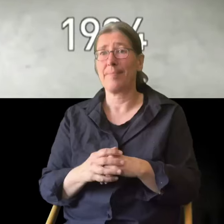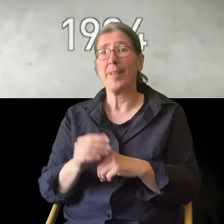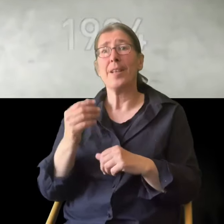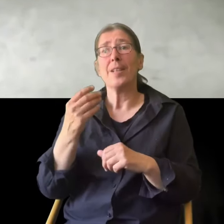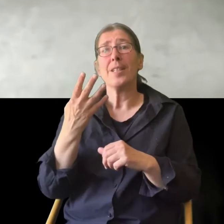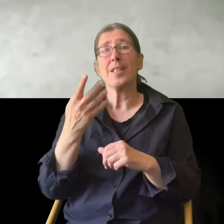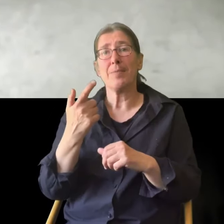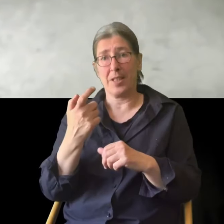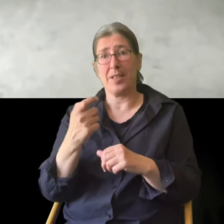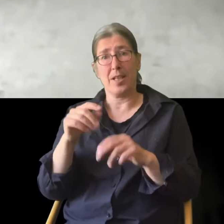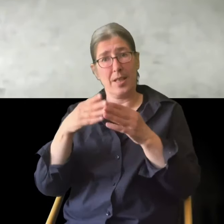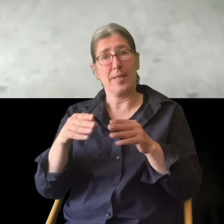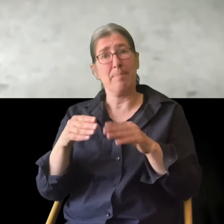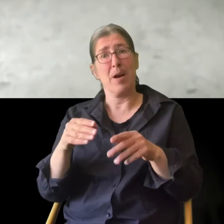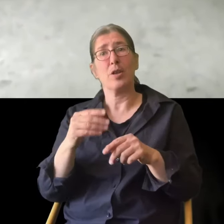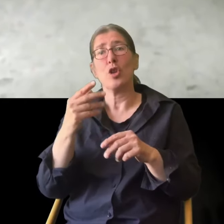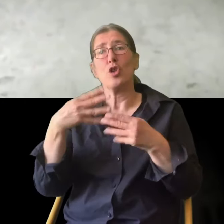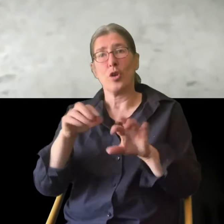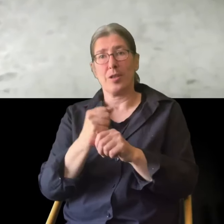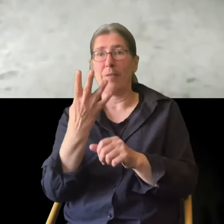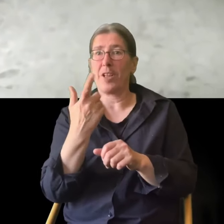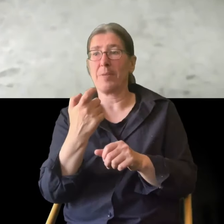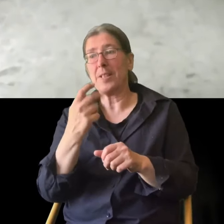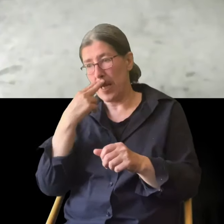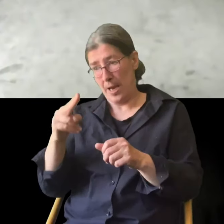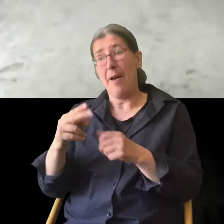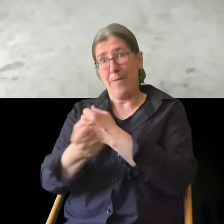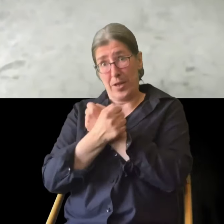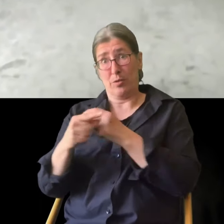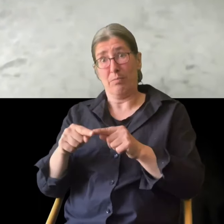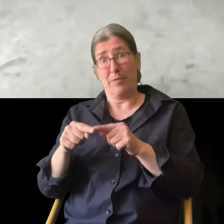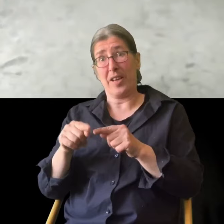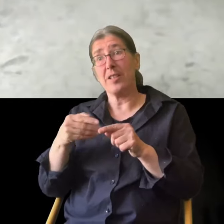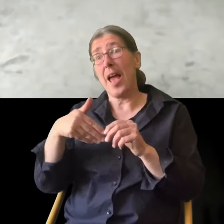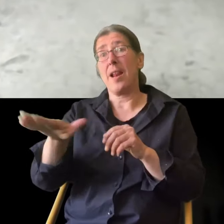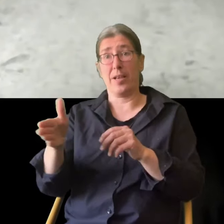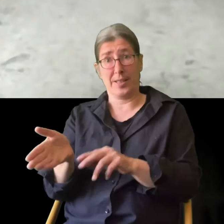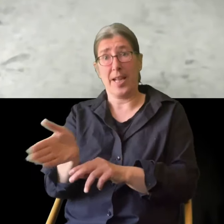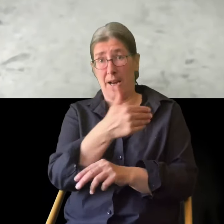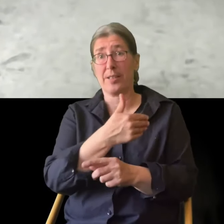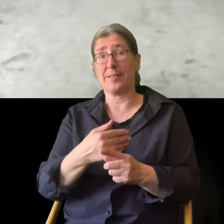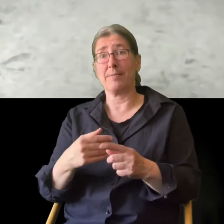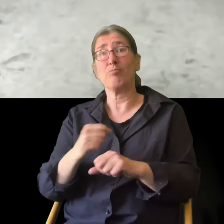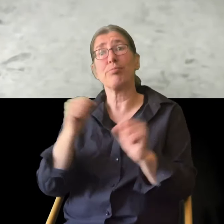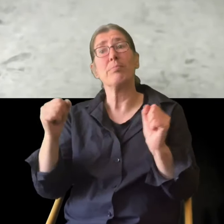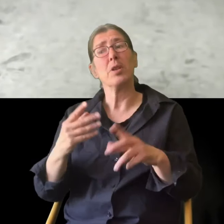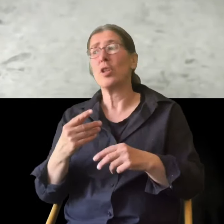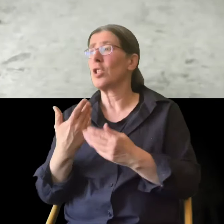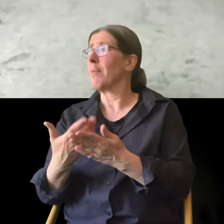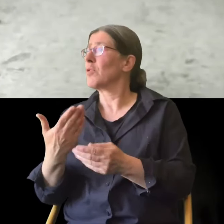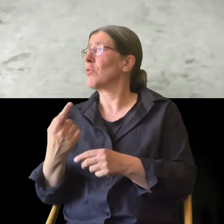Dezember 1924 wird Hitler wegen guter Führung aus der Festungshaft entlassen. Er sieht sich nun als